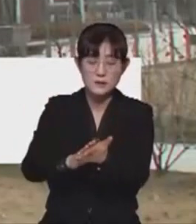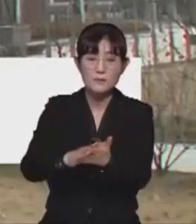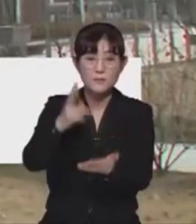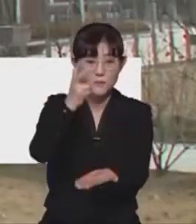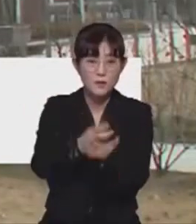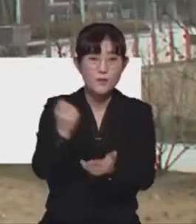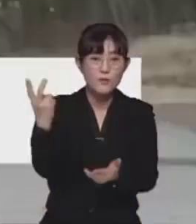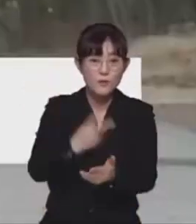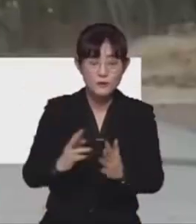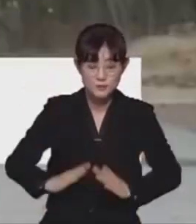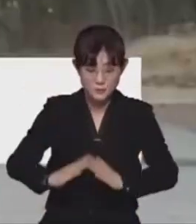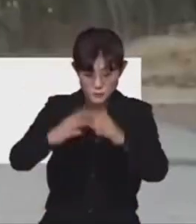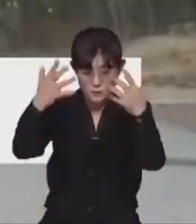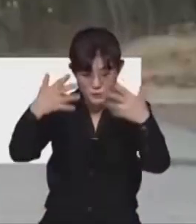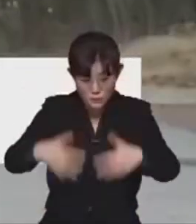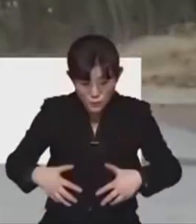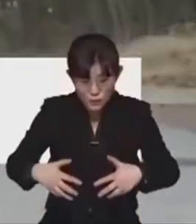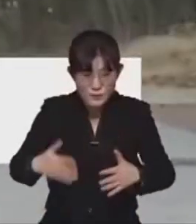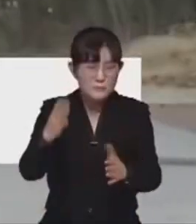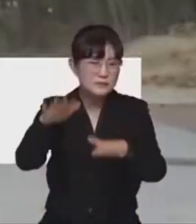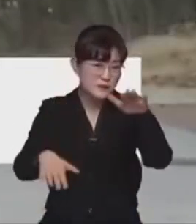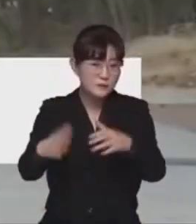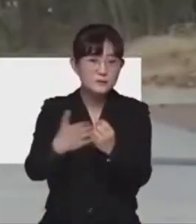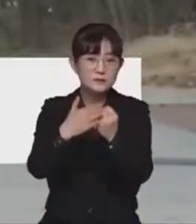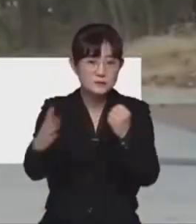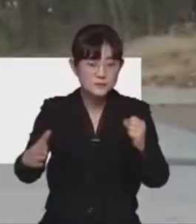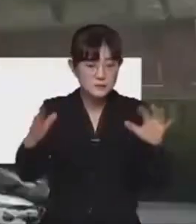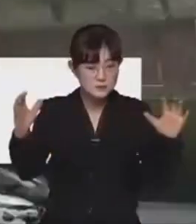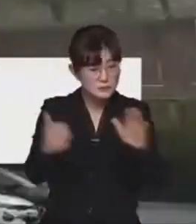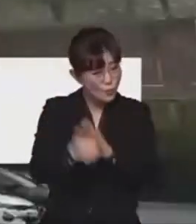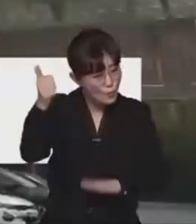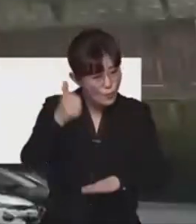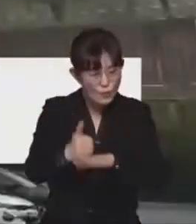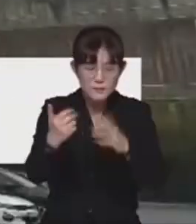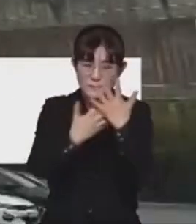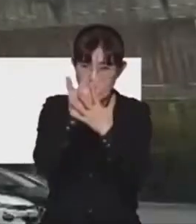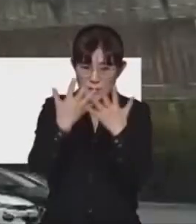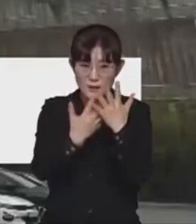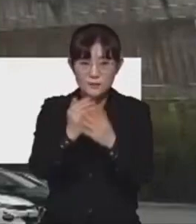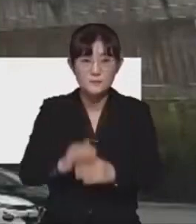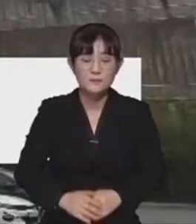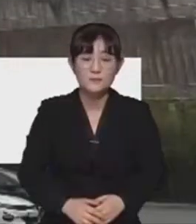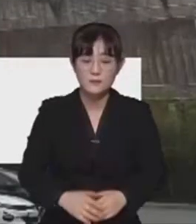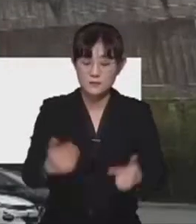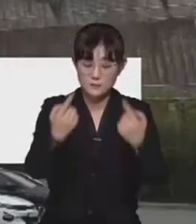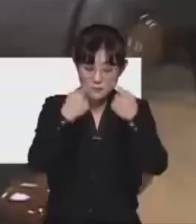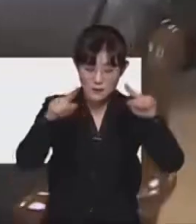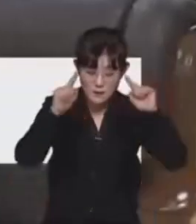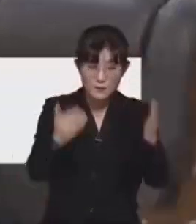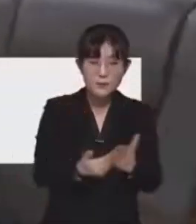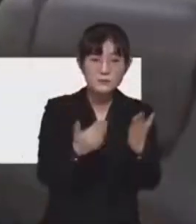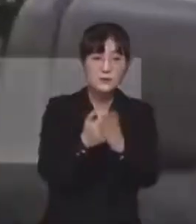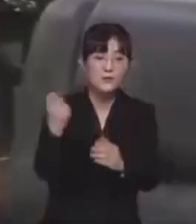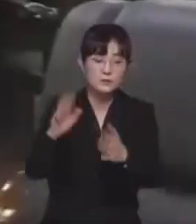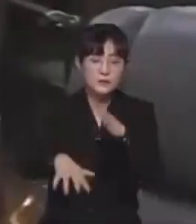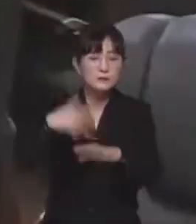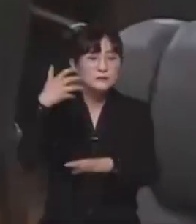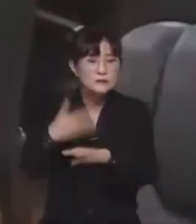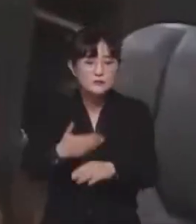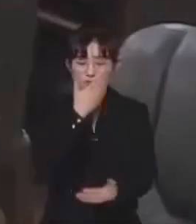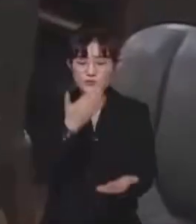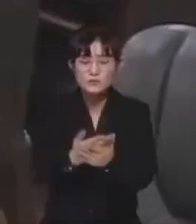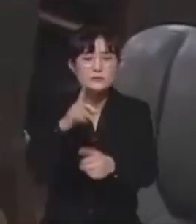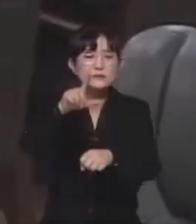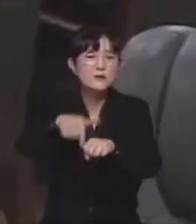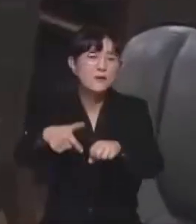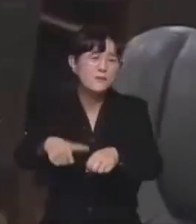설립 요건의 차이로 실현 가능성도 낮습니다. 자칫 대학 발전과 혁신의 골든타임만을 허비할